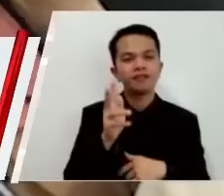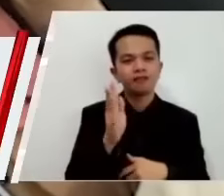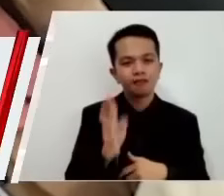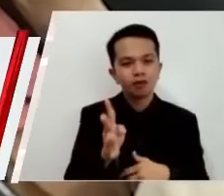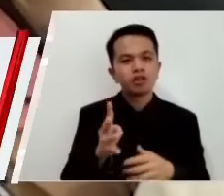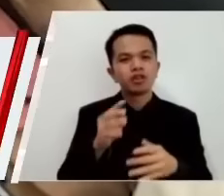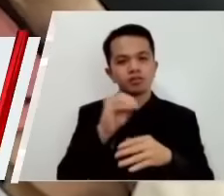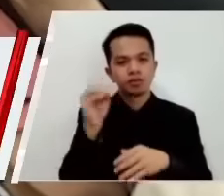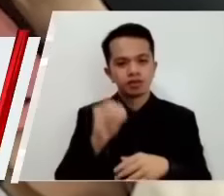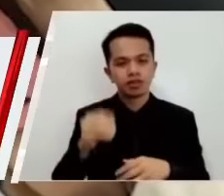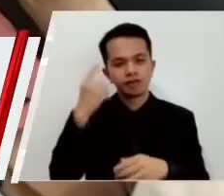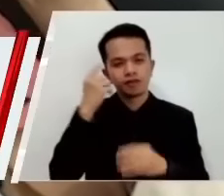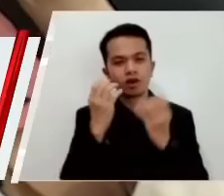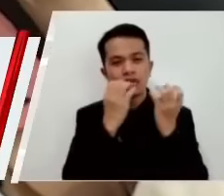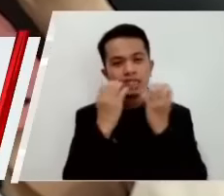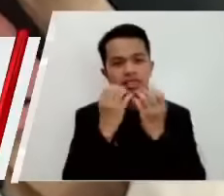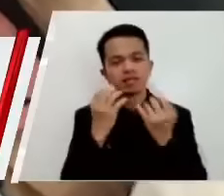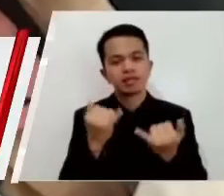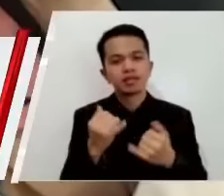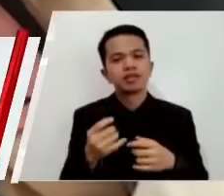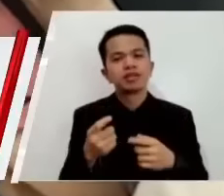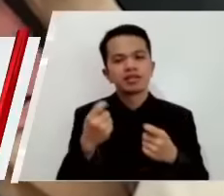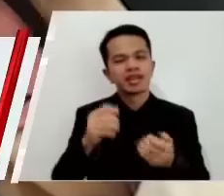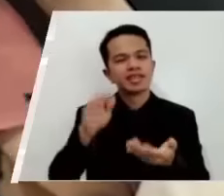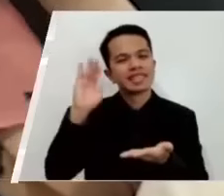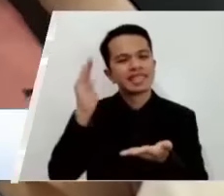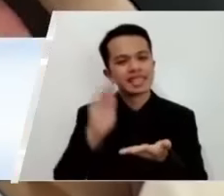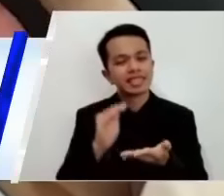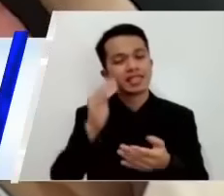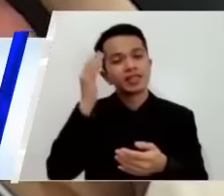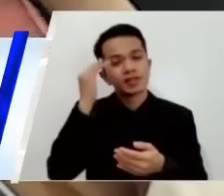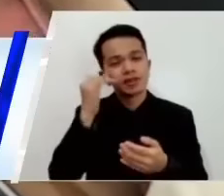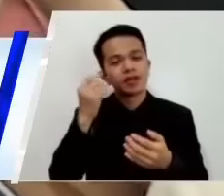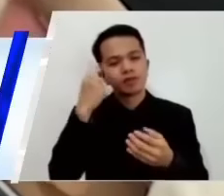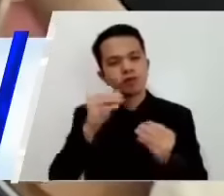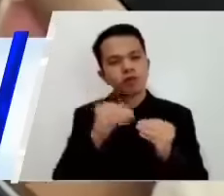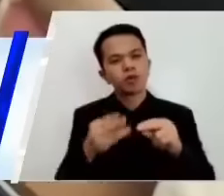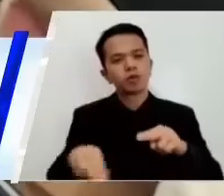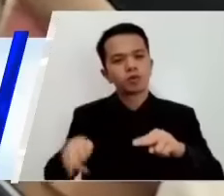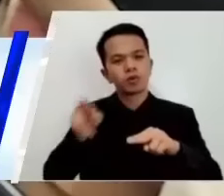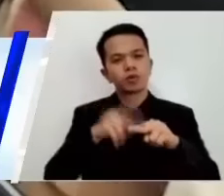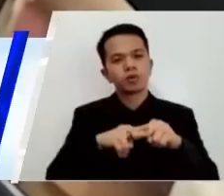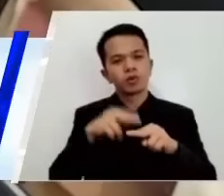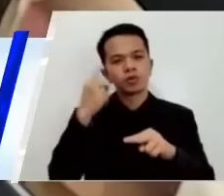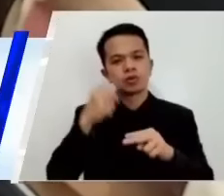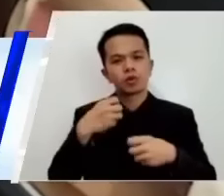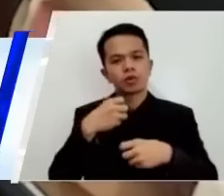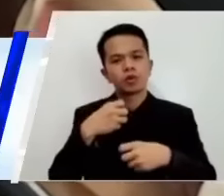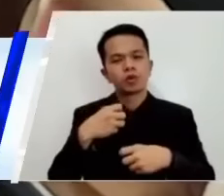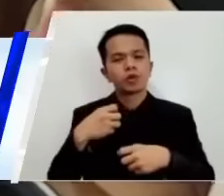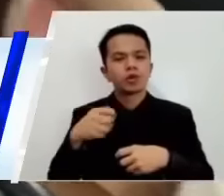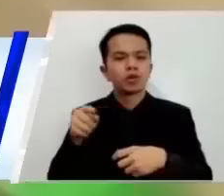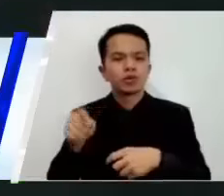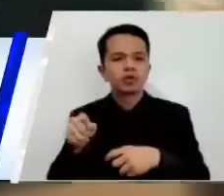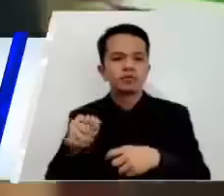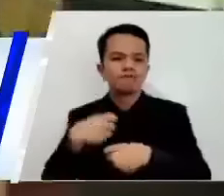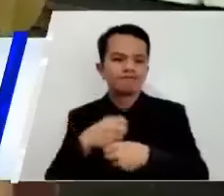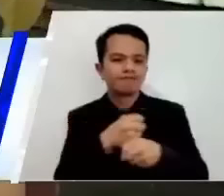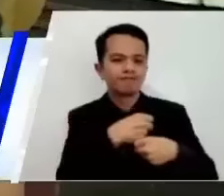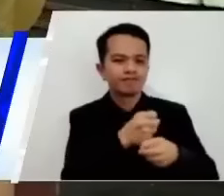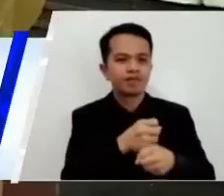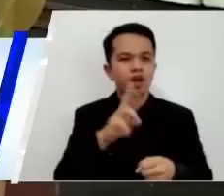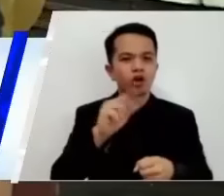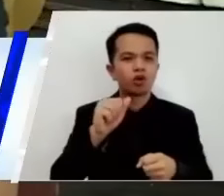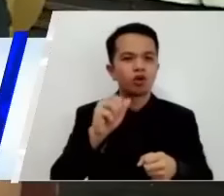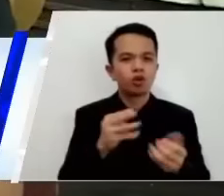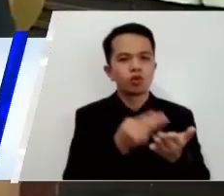namin, mapalit na natin yon. Kasi para ma-increase natin yung production natin ng mga raw materials na hindi natin i-import. Sa